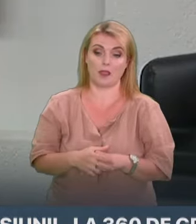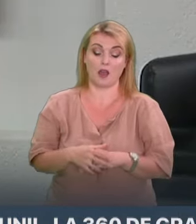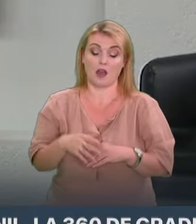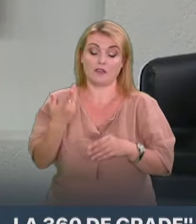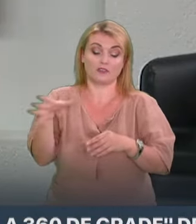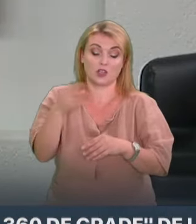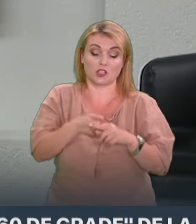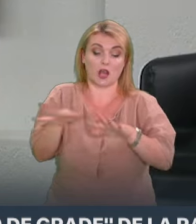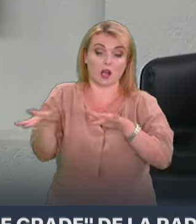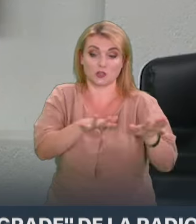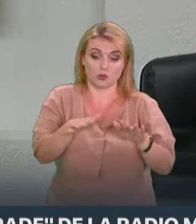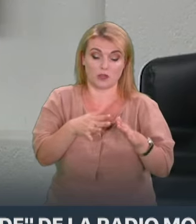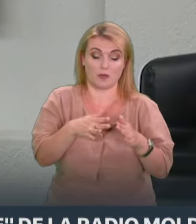acțiunile